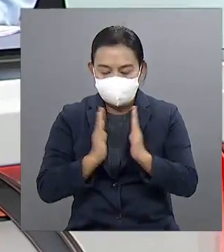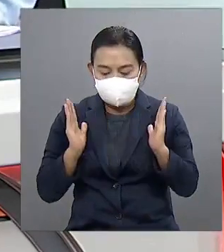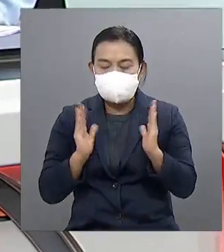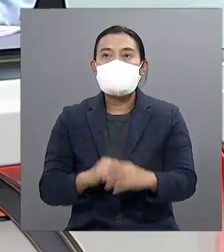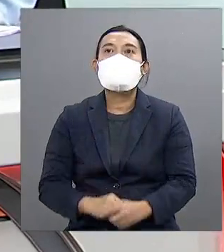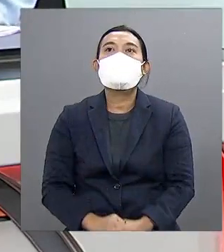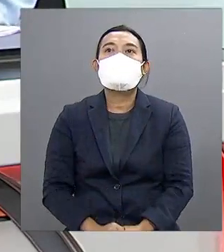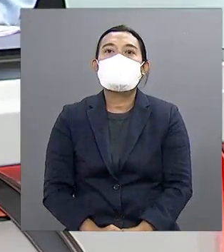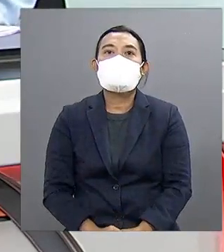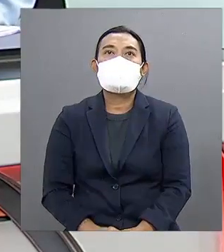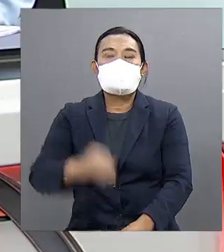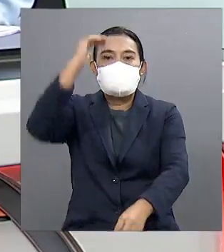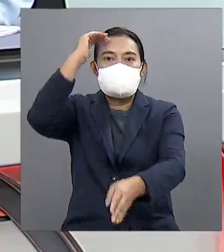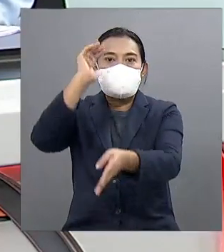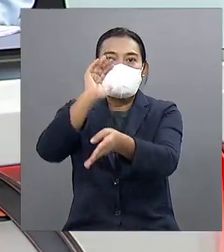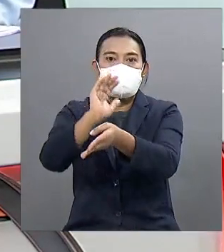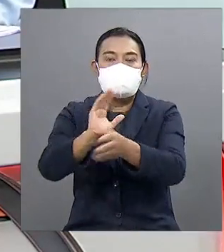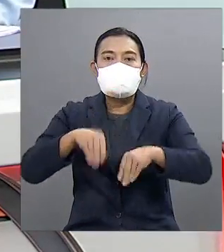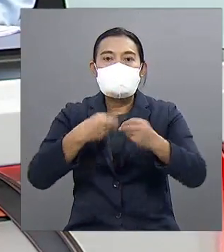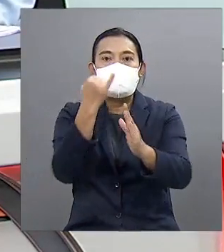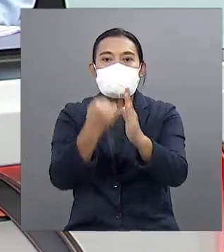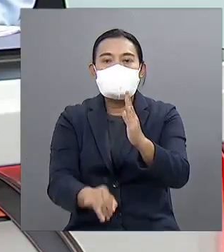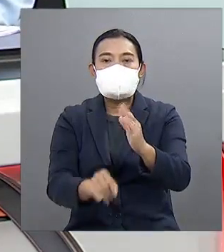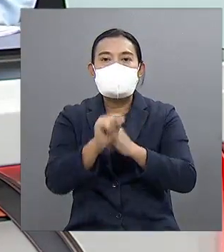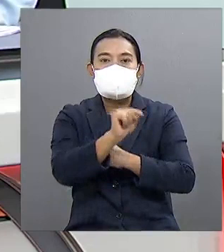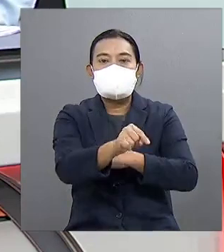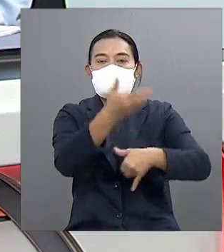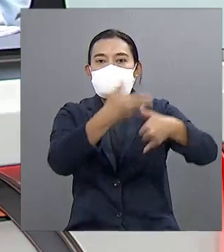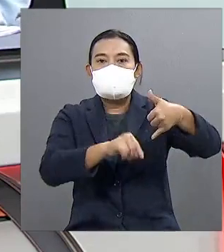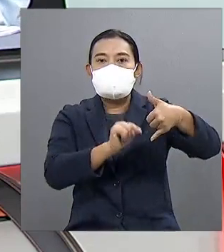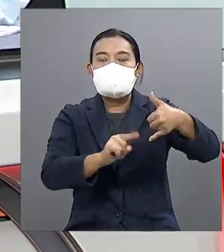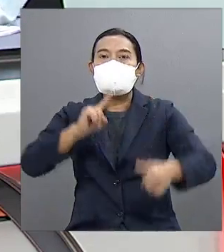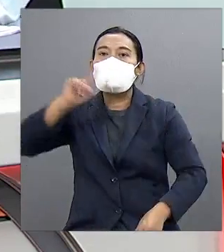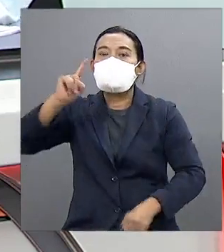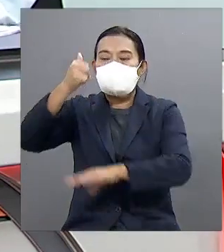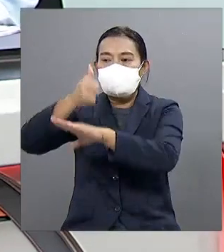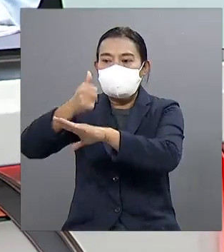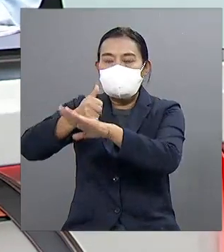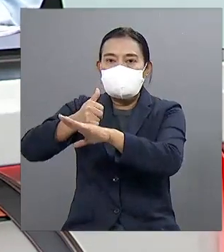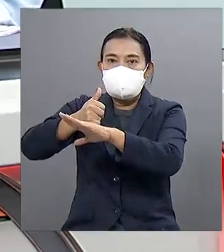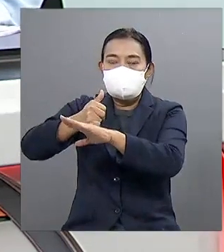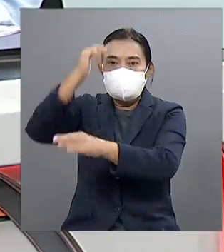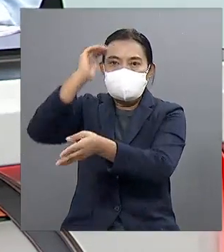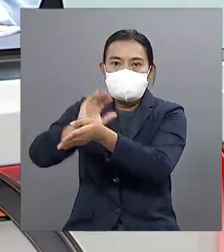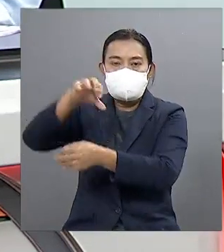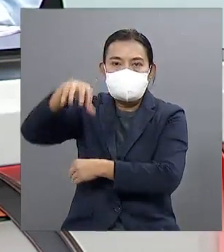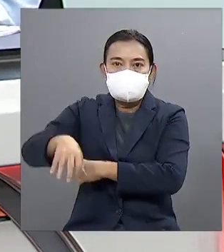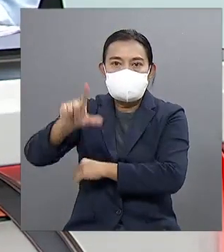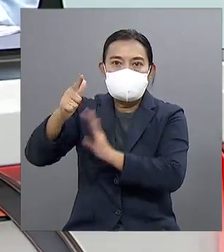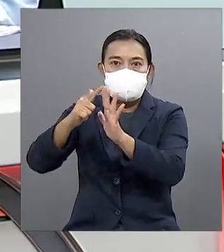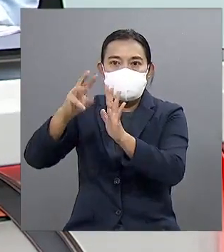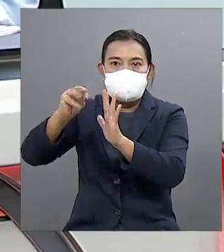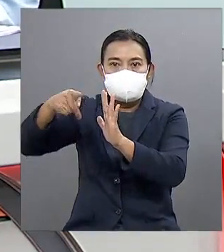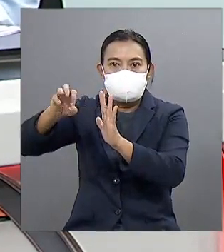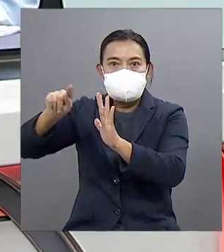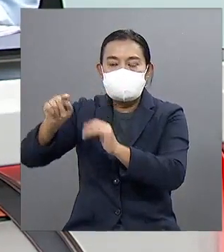ตำรวจจ้างความดำเนินคดีลูกนัดนะครับกรณีด่าผู้กำกับการสอนอลุมพินี2ข้อหาครับก็คือดูหมิ่นเจ้าพนักง